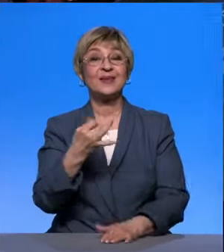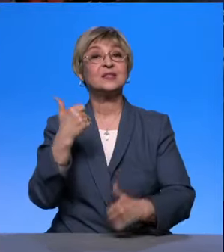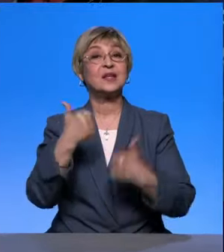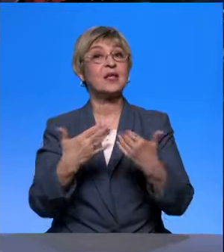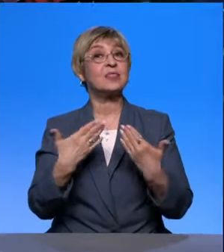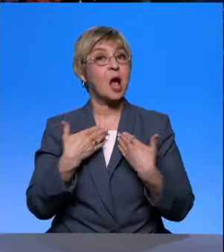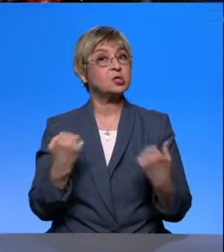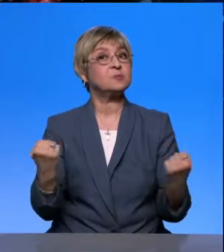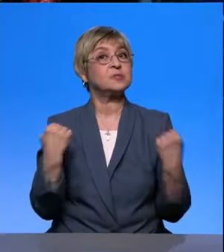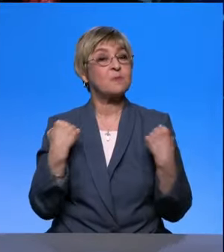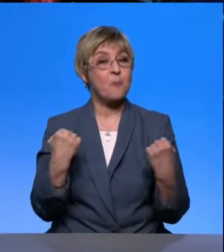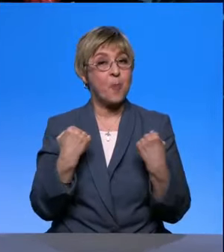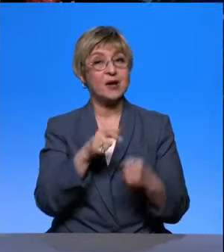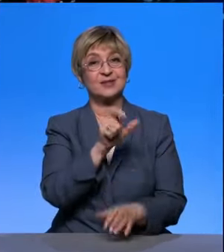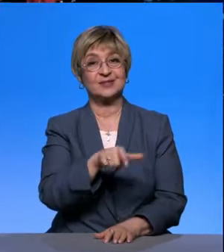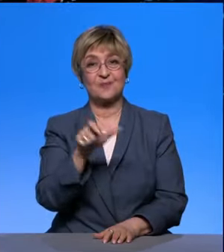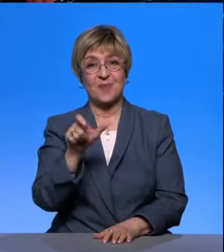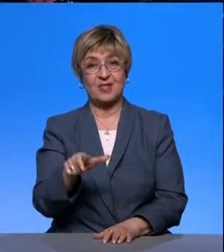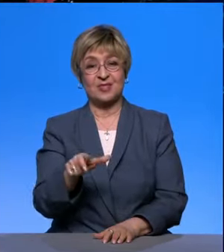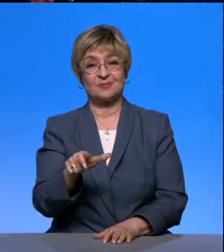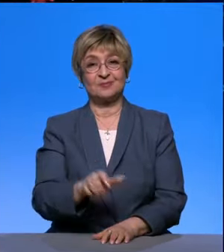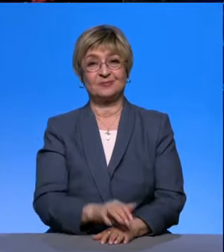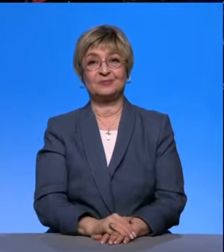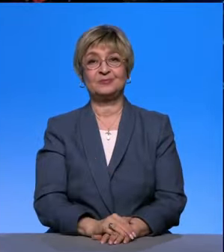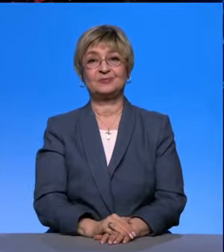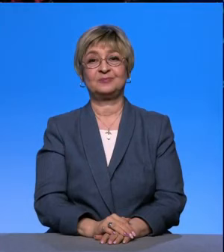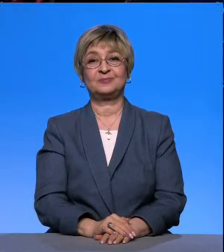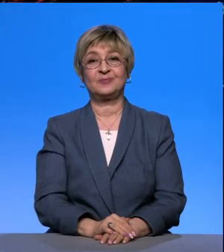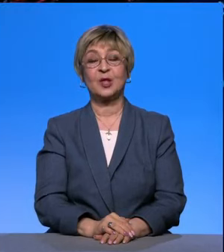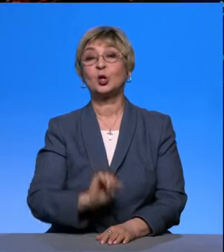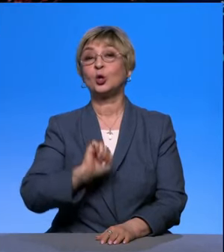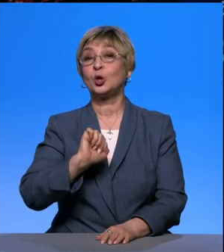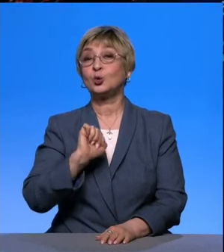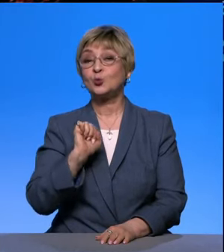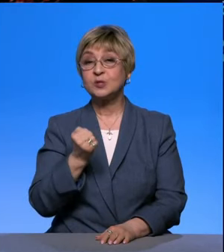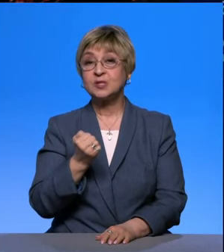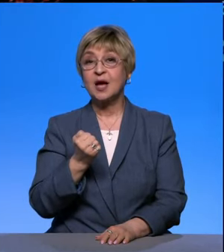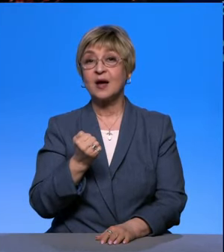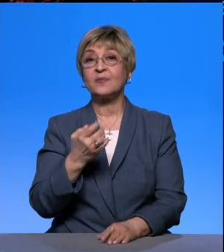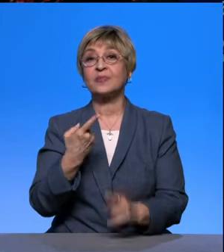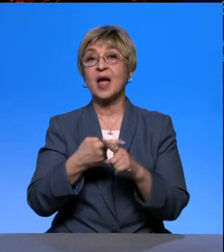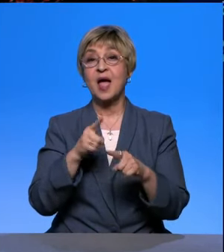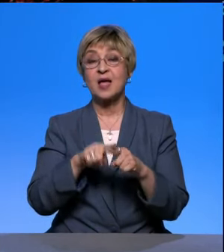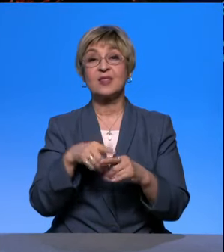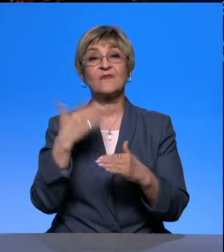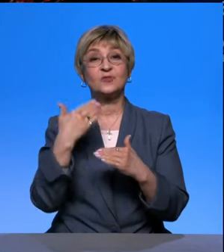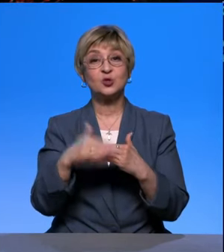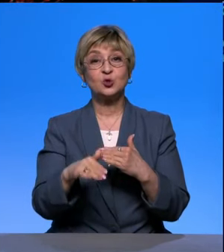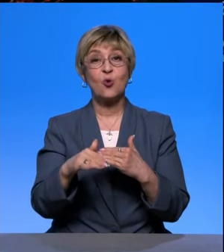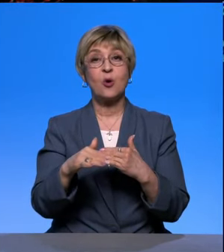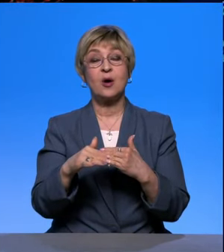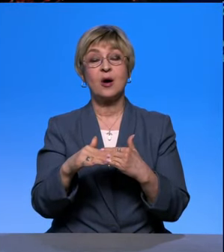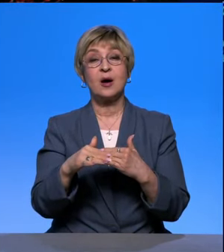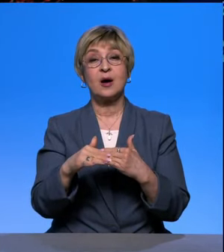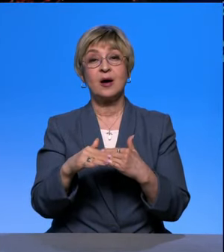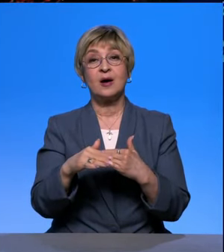спортсменам. И нашим спортсменам. Сборная. Спасибо. Будем болеть. Друзья, меня зовут Оксана Галькевич. Я прощаюсь с вами на завтра. До